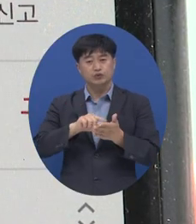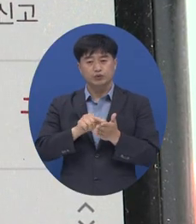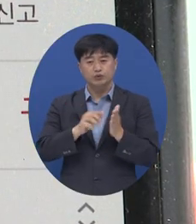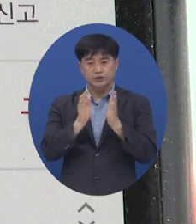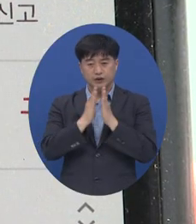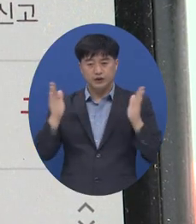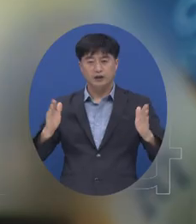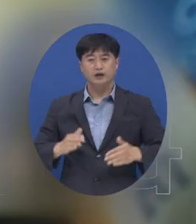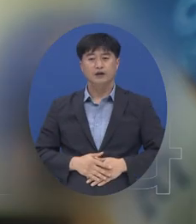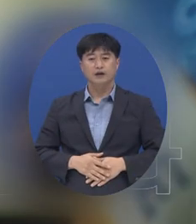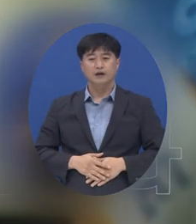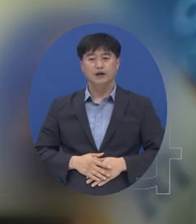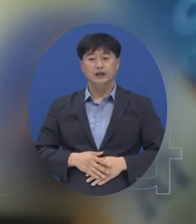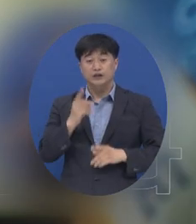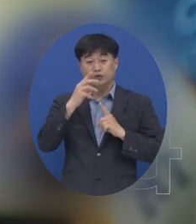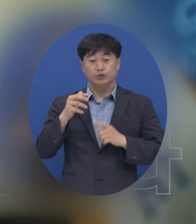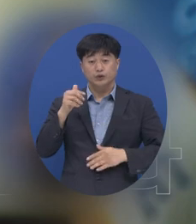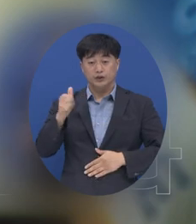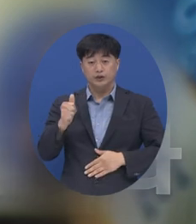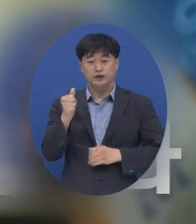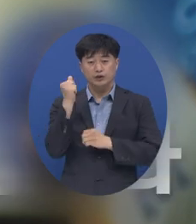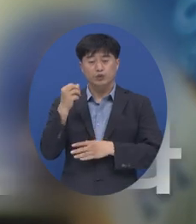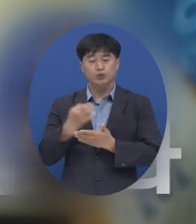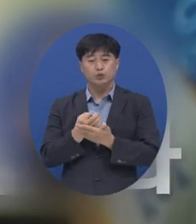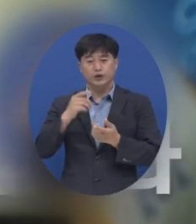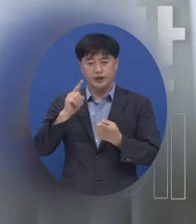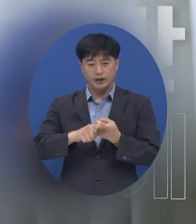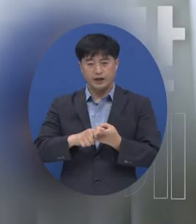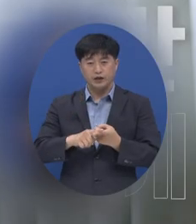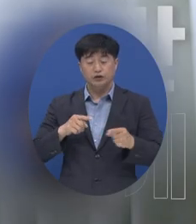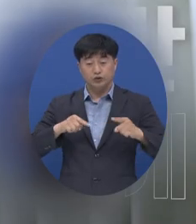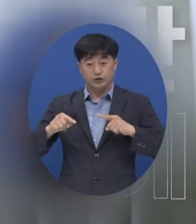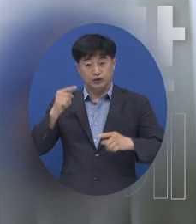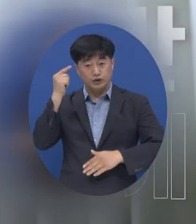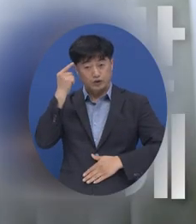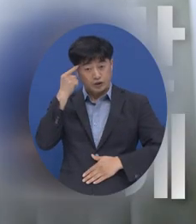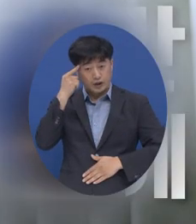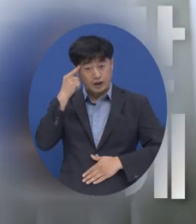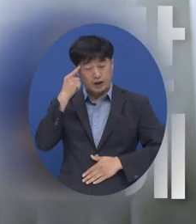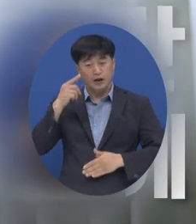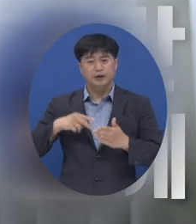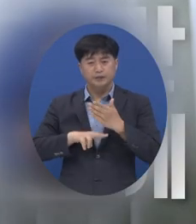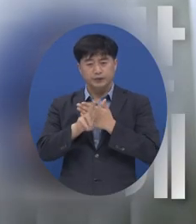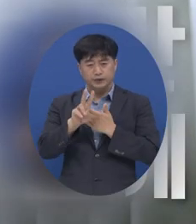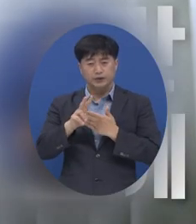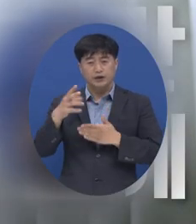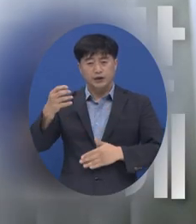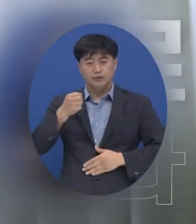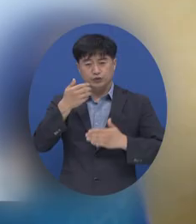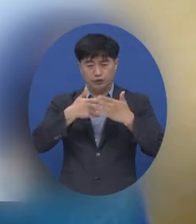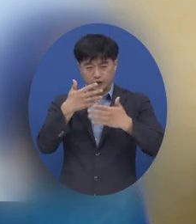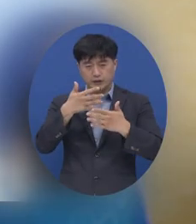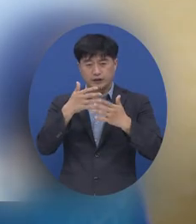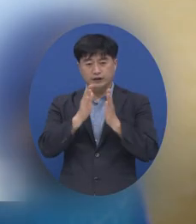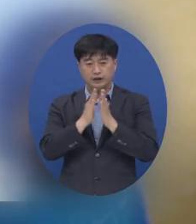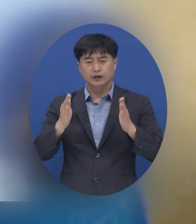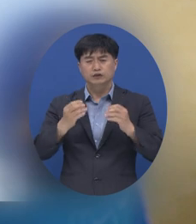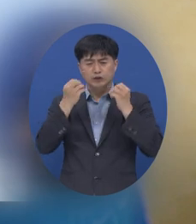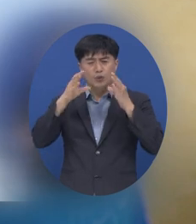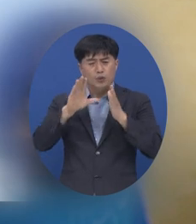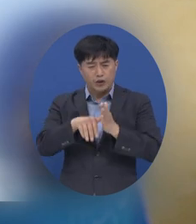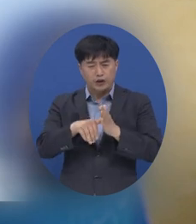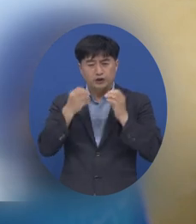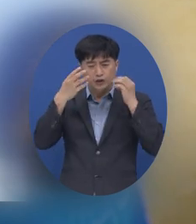진행됐습니다. 이재명 경기도지사의 기본소득에 대한 도정 철학과 비전을 담은 개회사 영상으로 시작. 새로운